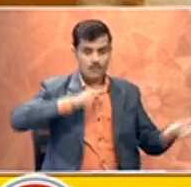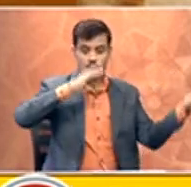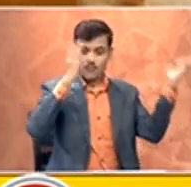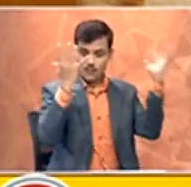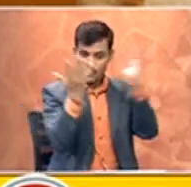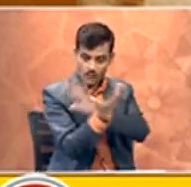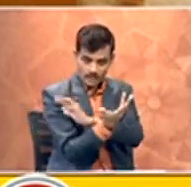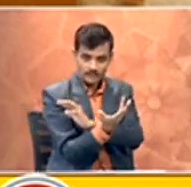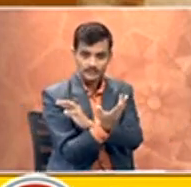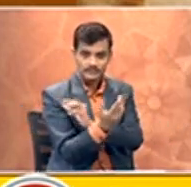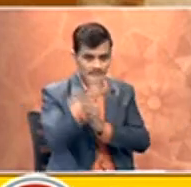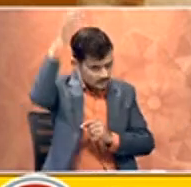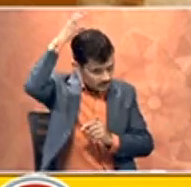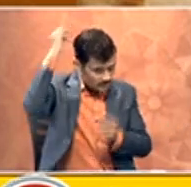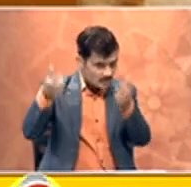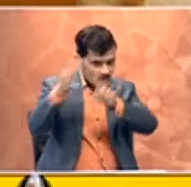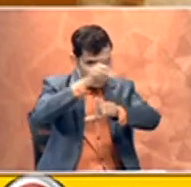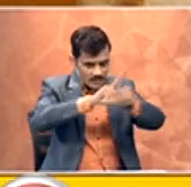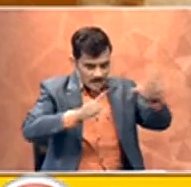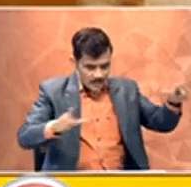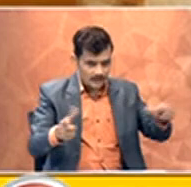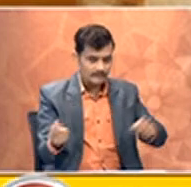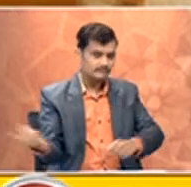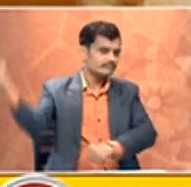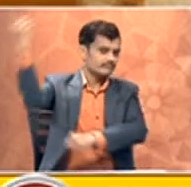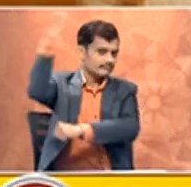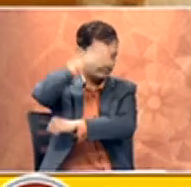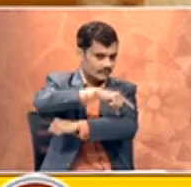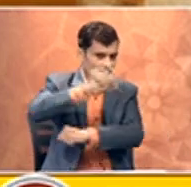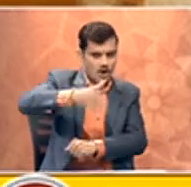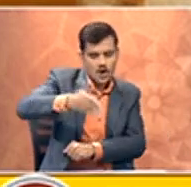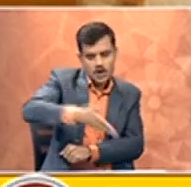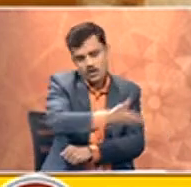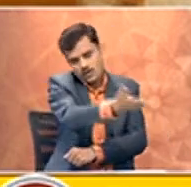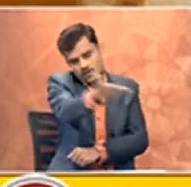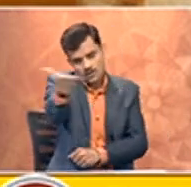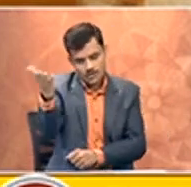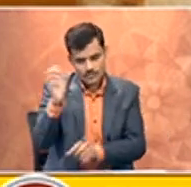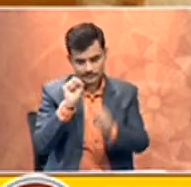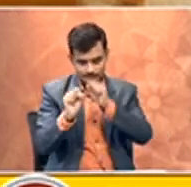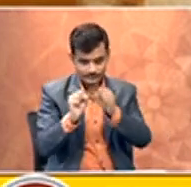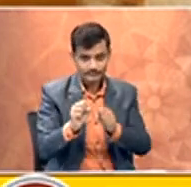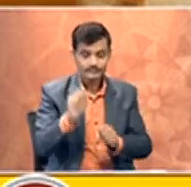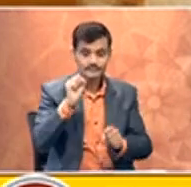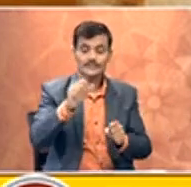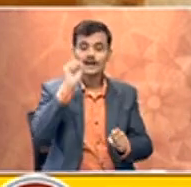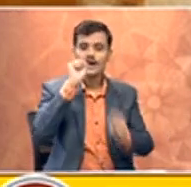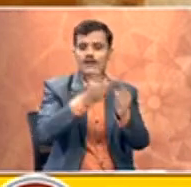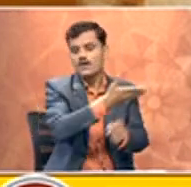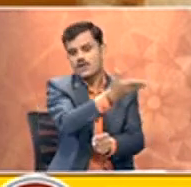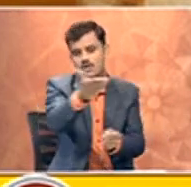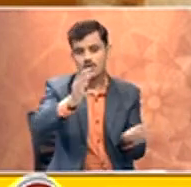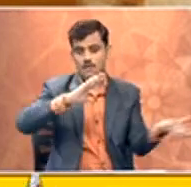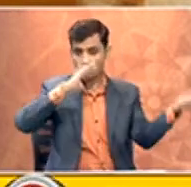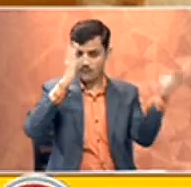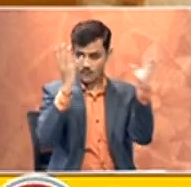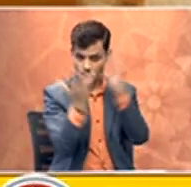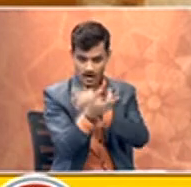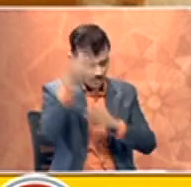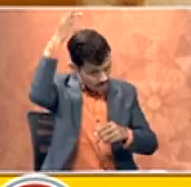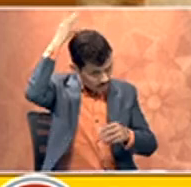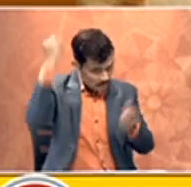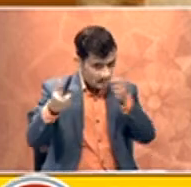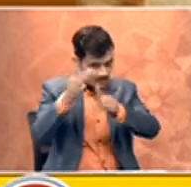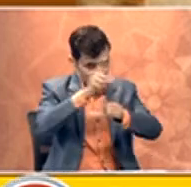दिवसस्य हार्दिक शुभकामनाः। आप सभी को विश्व संस्कृत दिवस की